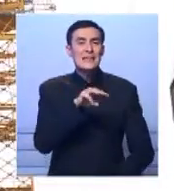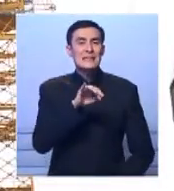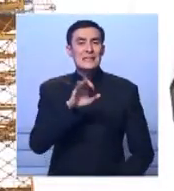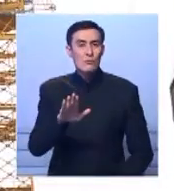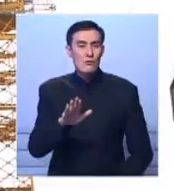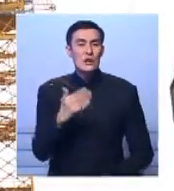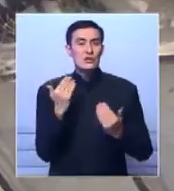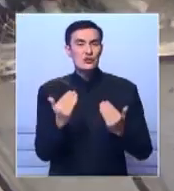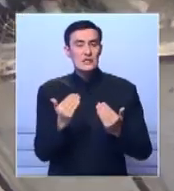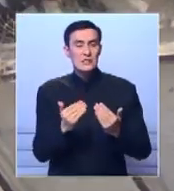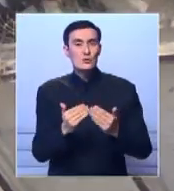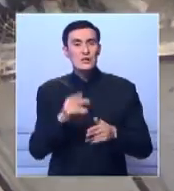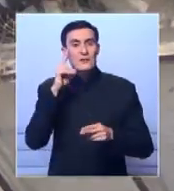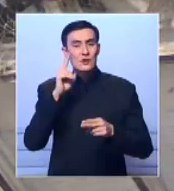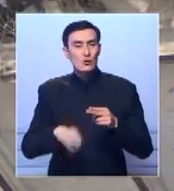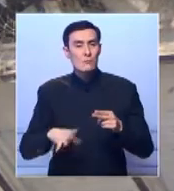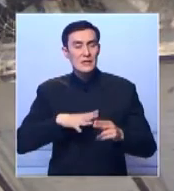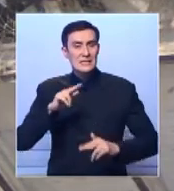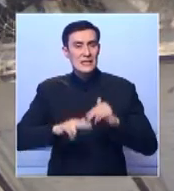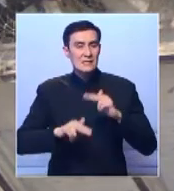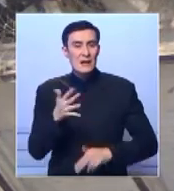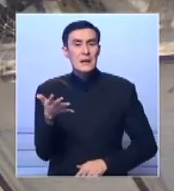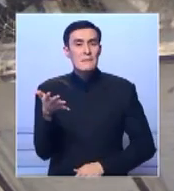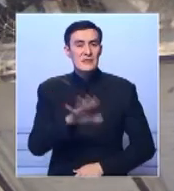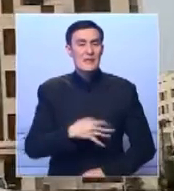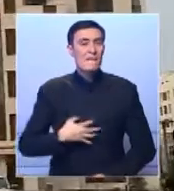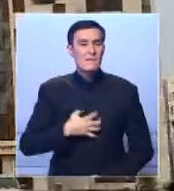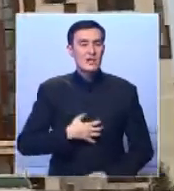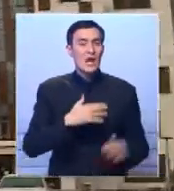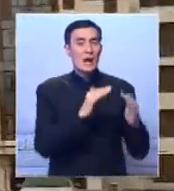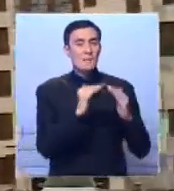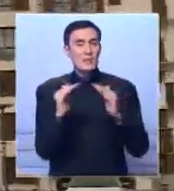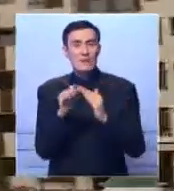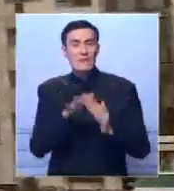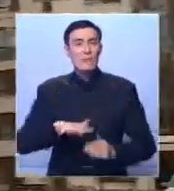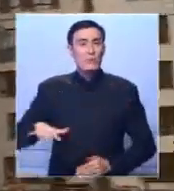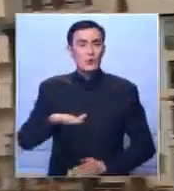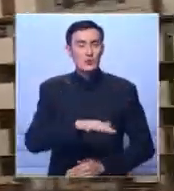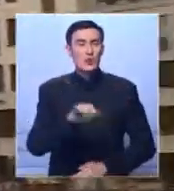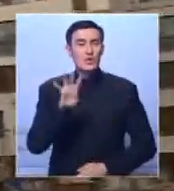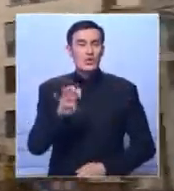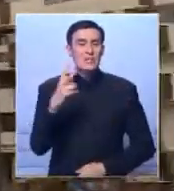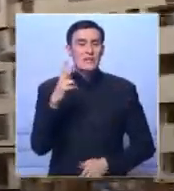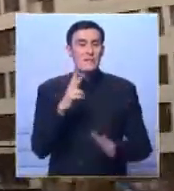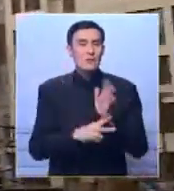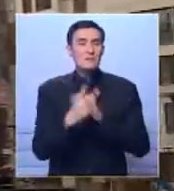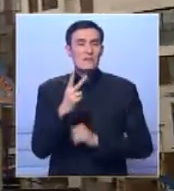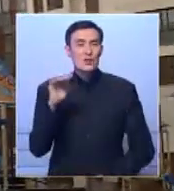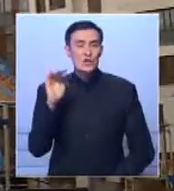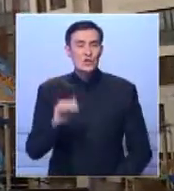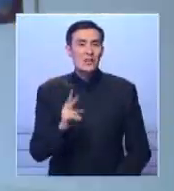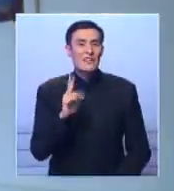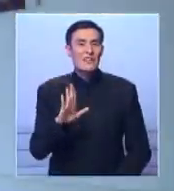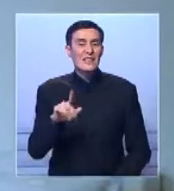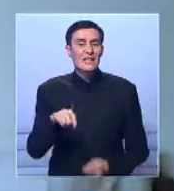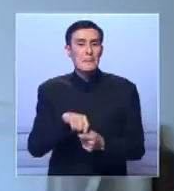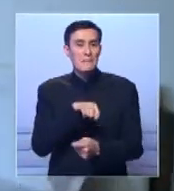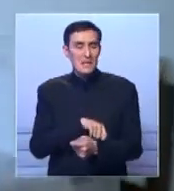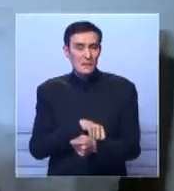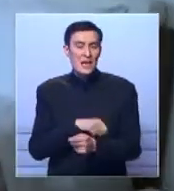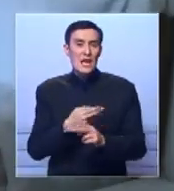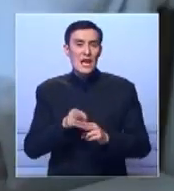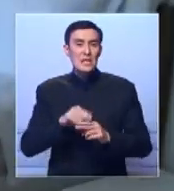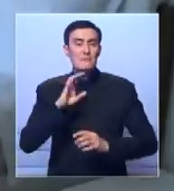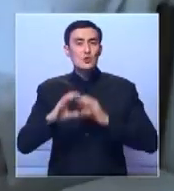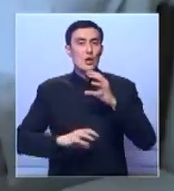Есимова, сейчас уже завершено строительство 5 ключевых объектов площадью 482 тысячи квадратных метров –